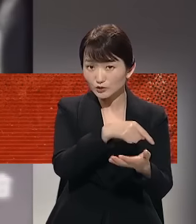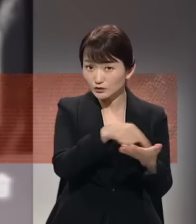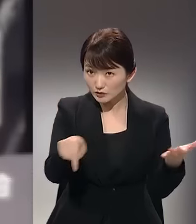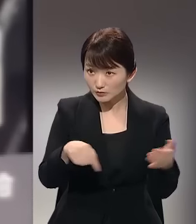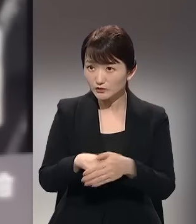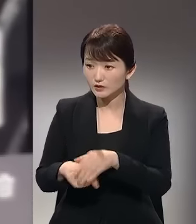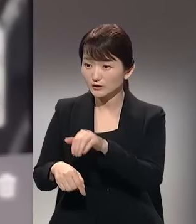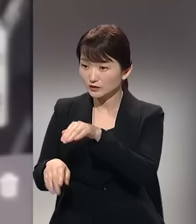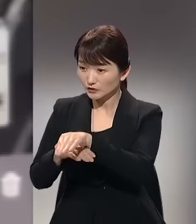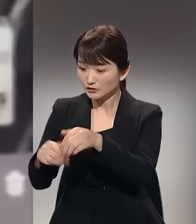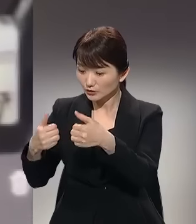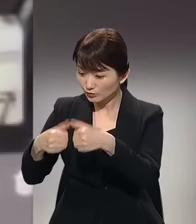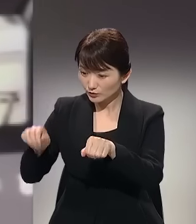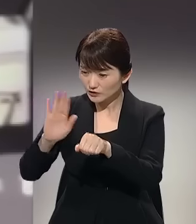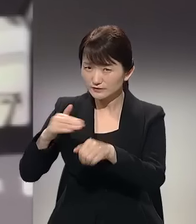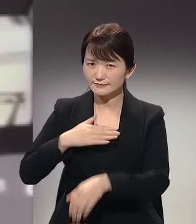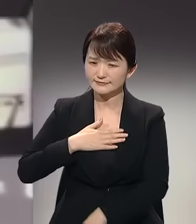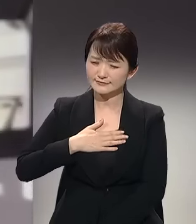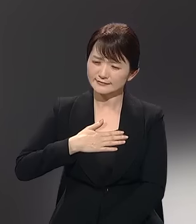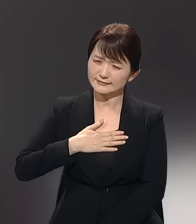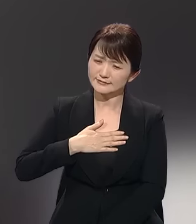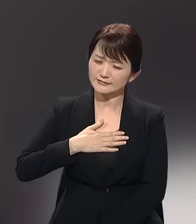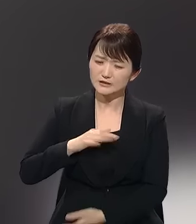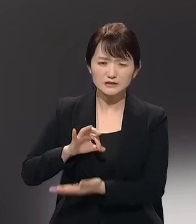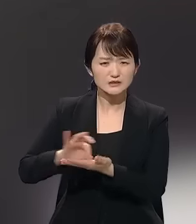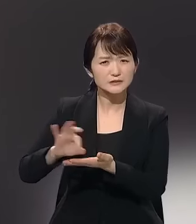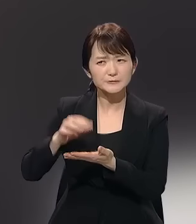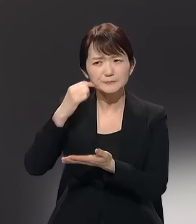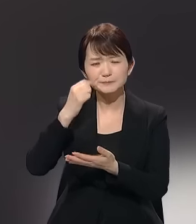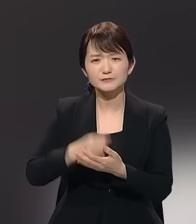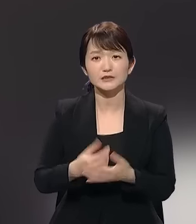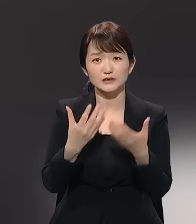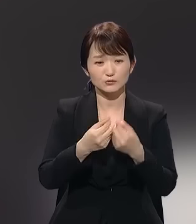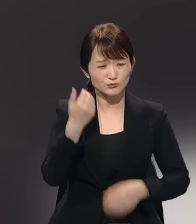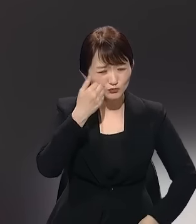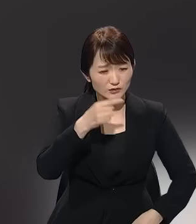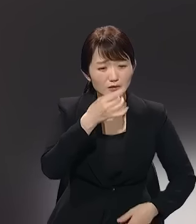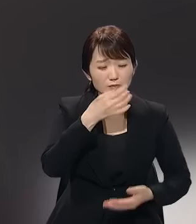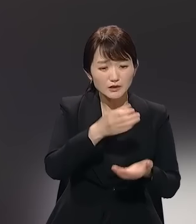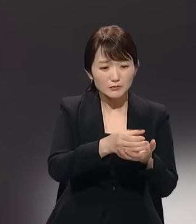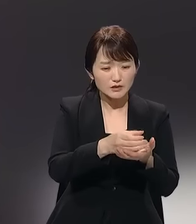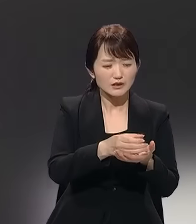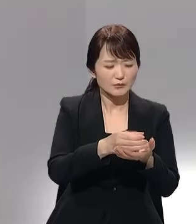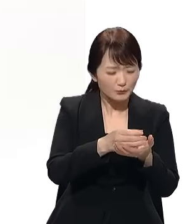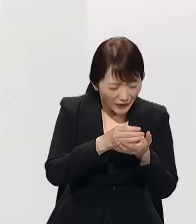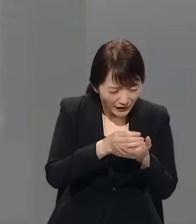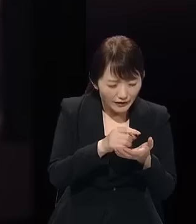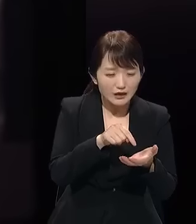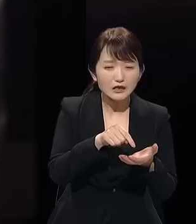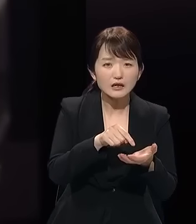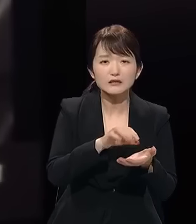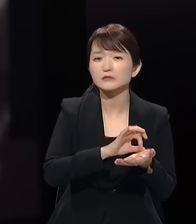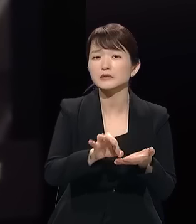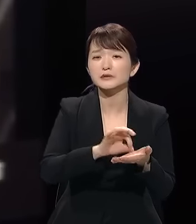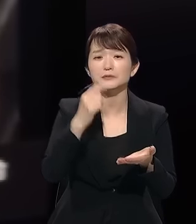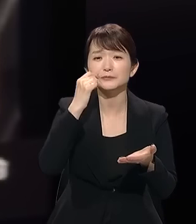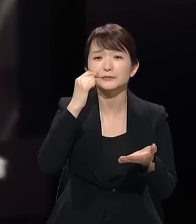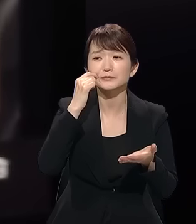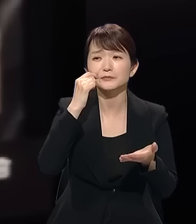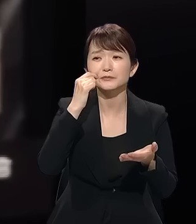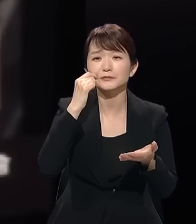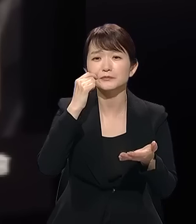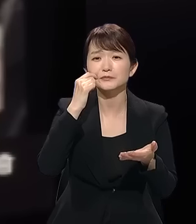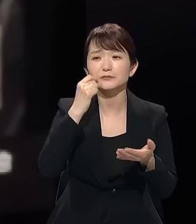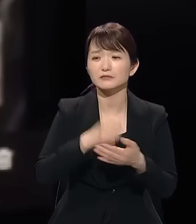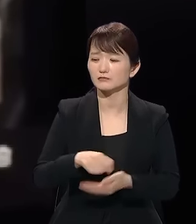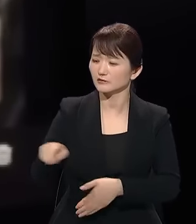부서지진 않았지만 기분상 쓸 수 없는 거. 예를 들어서 누가 밥그릇에다가 무슨 뭐 침을 그러니까 뱉었다. 네. 그럼 못 쓰잖아요. 근데